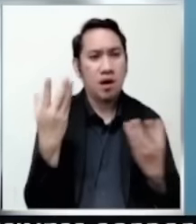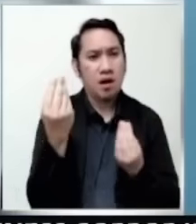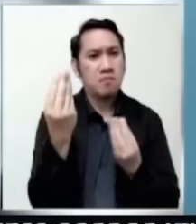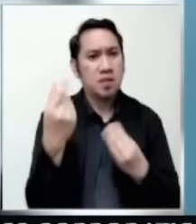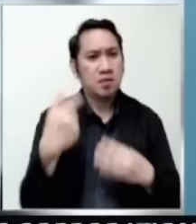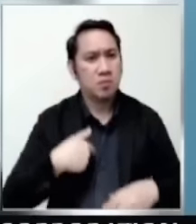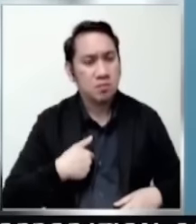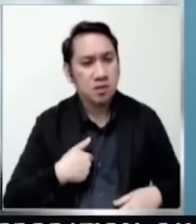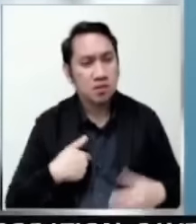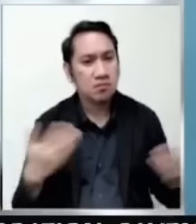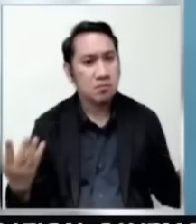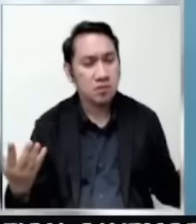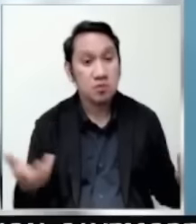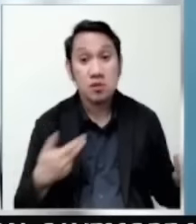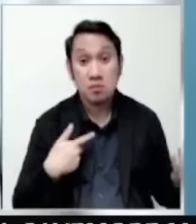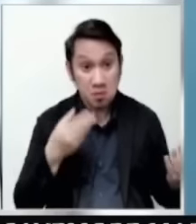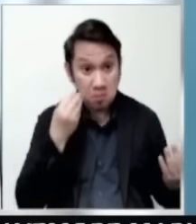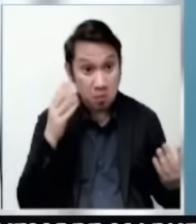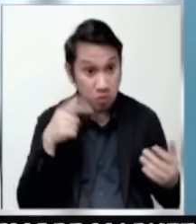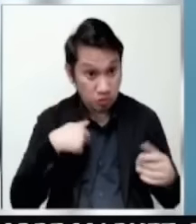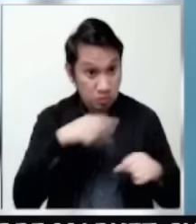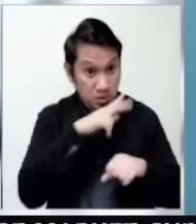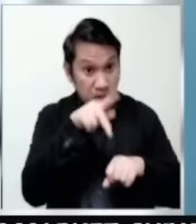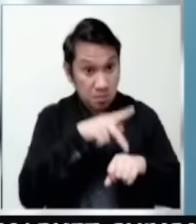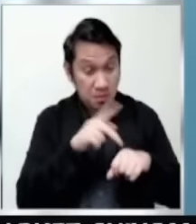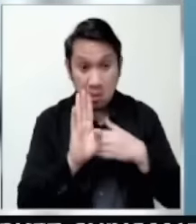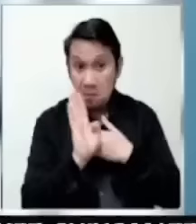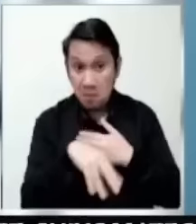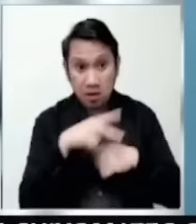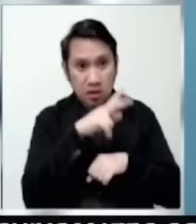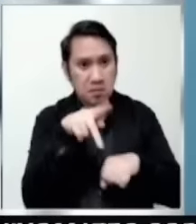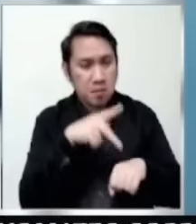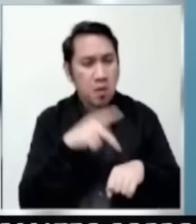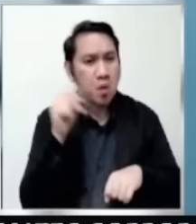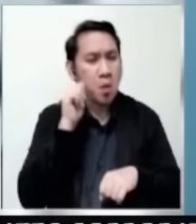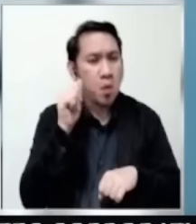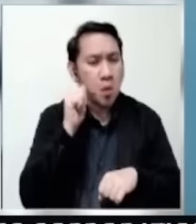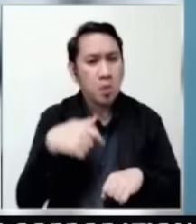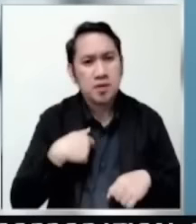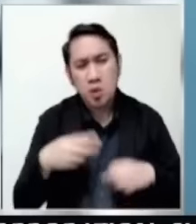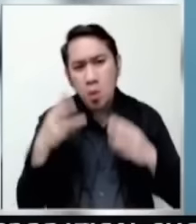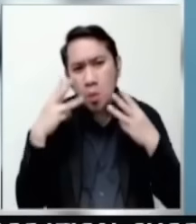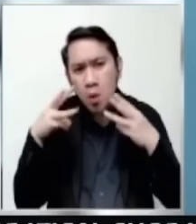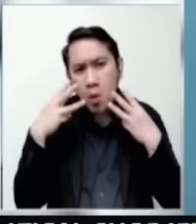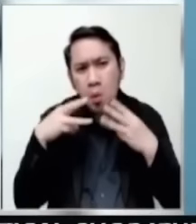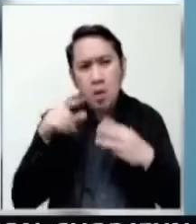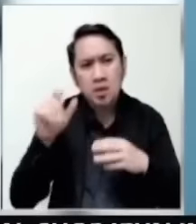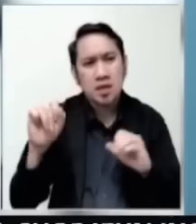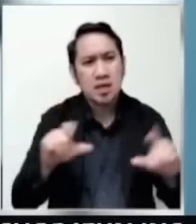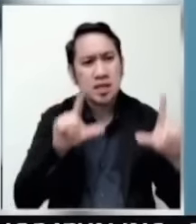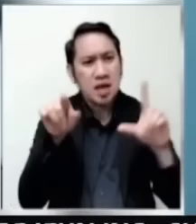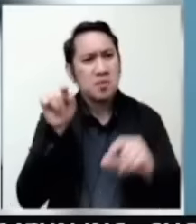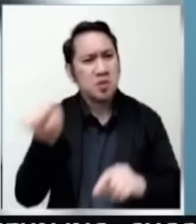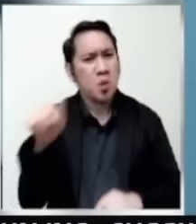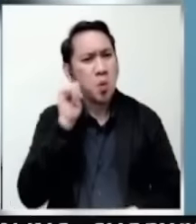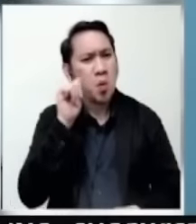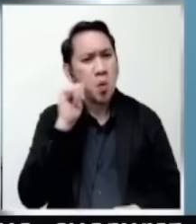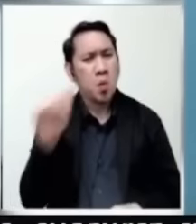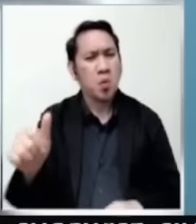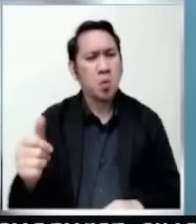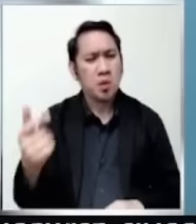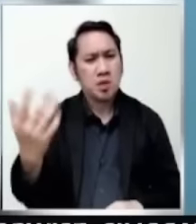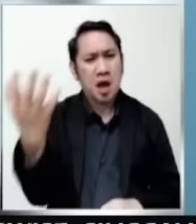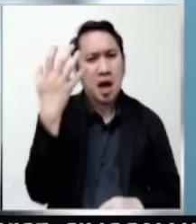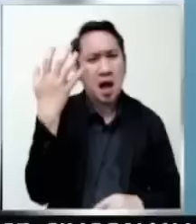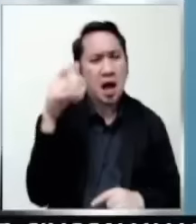Nung pag-uwi ko ng Pinas, lagi na po akong nanonood ng live niya. Pero siya pa yung galit si Rel. Lagi siyang namumura,